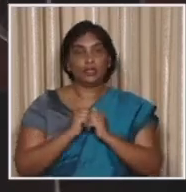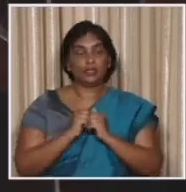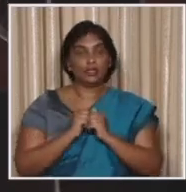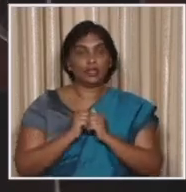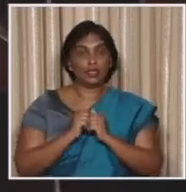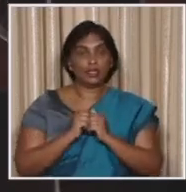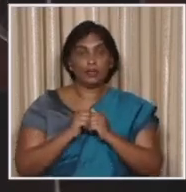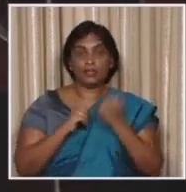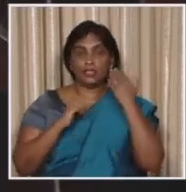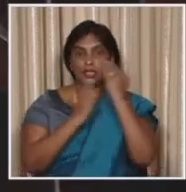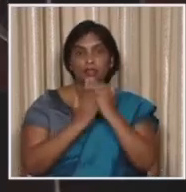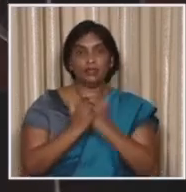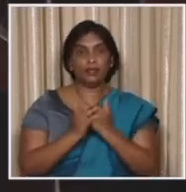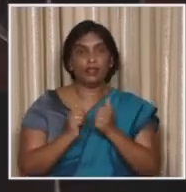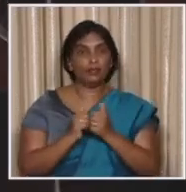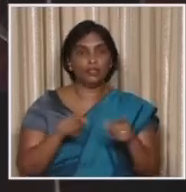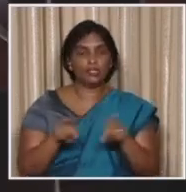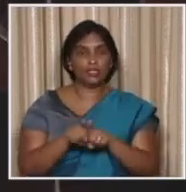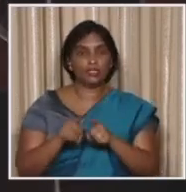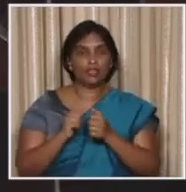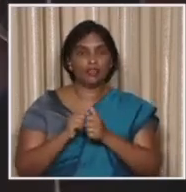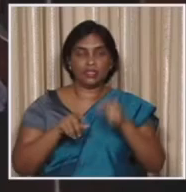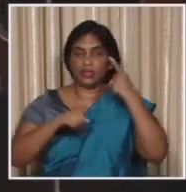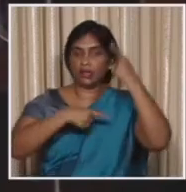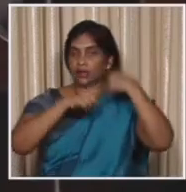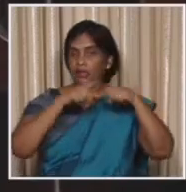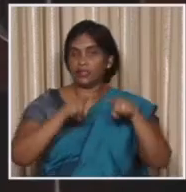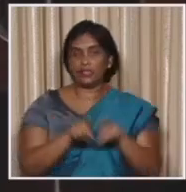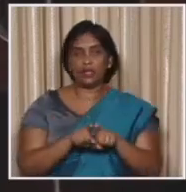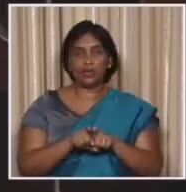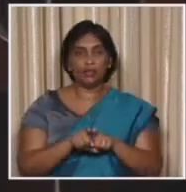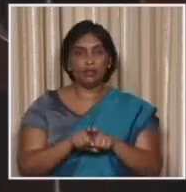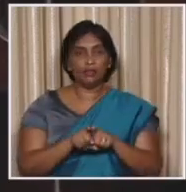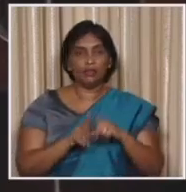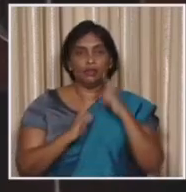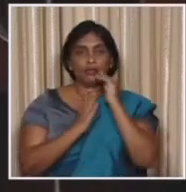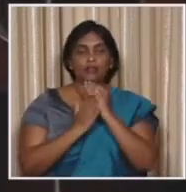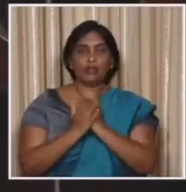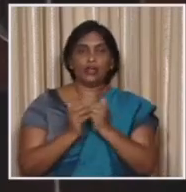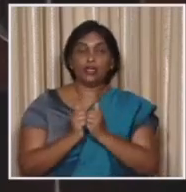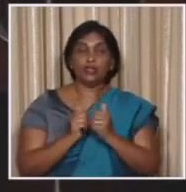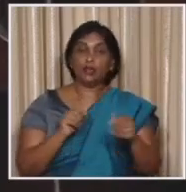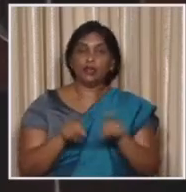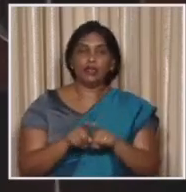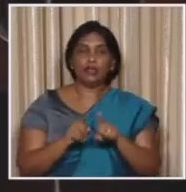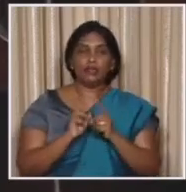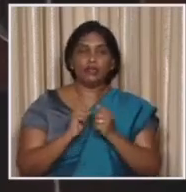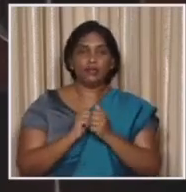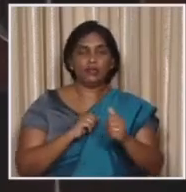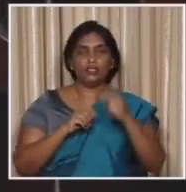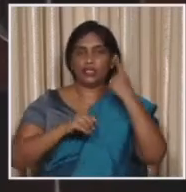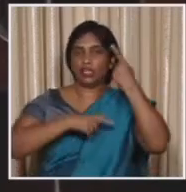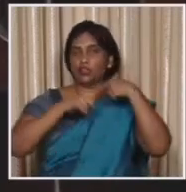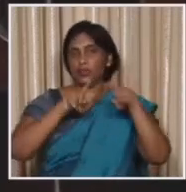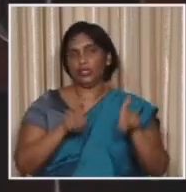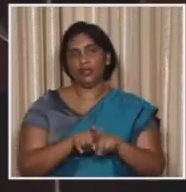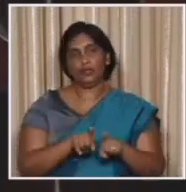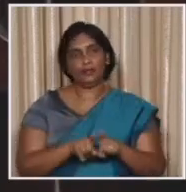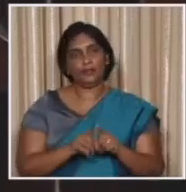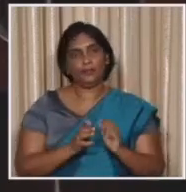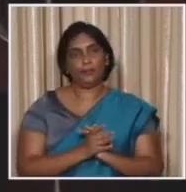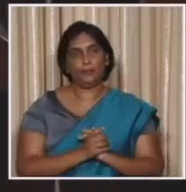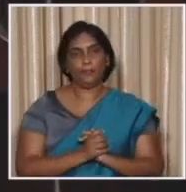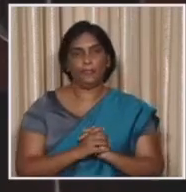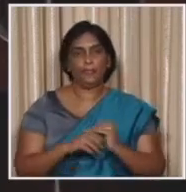නිරීක්ෂණය කරන්න ඇවිල්ලා තිනවා අනිත් සමාගම් වලටත් ඒ පහසුකම් ටික සපයලා දුන්නොත් විශ්වාසනීයත්වය වැඩි කරන්න පුළුවන් ඒ එහෙම නොවුනොත් එන්නේ අපේ